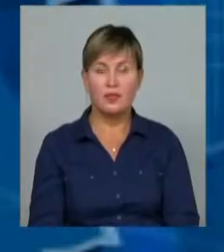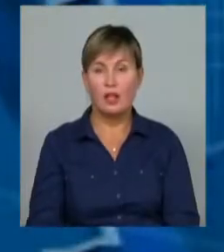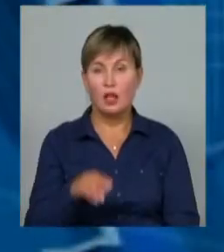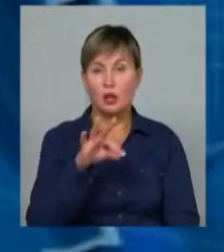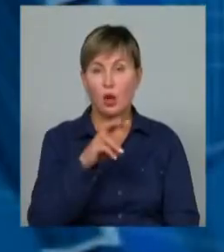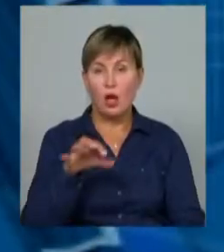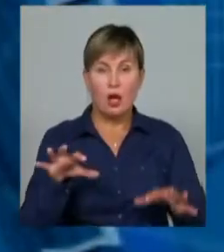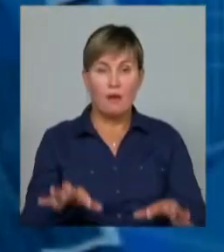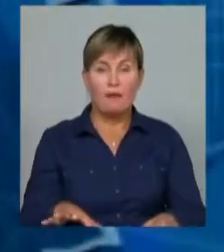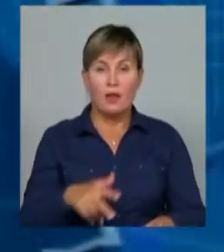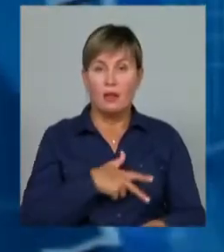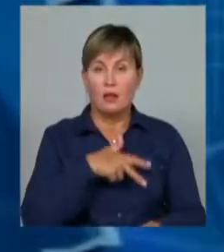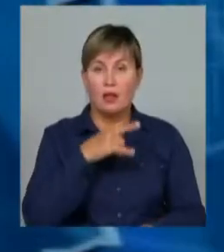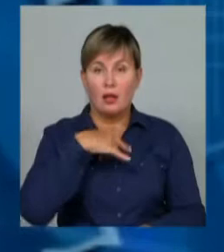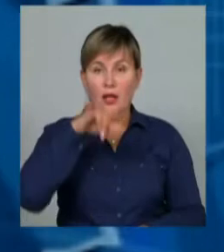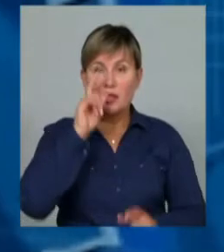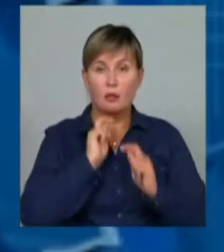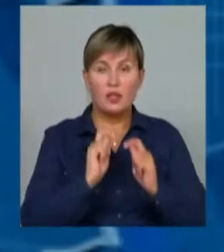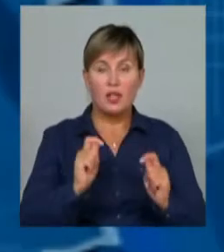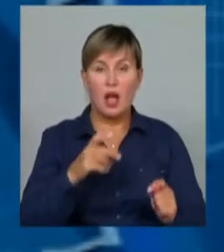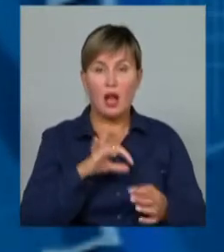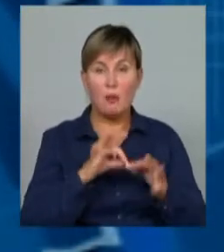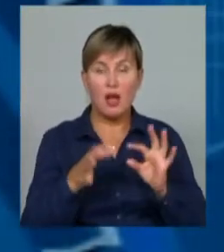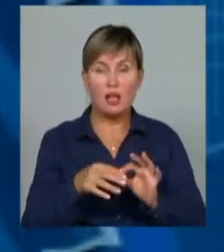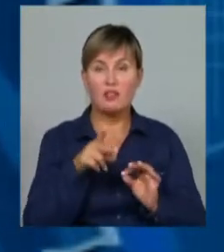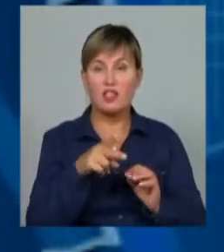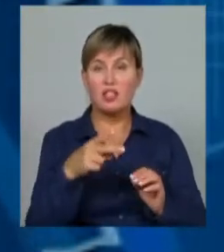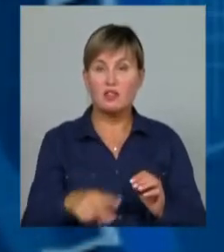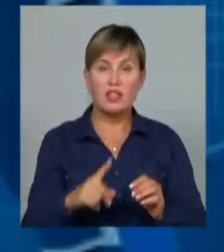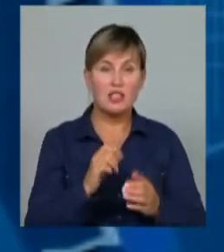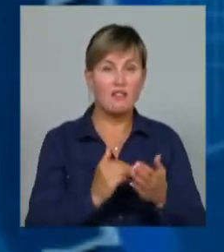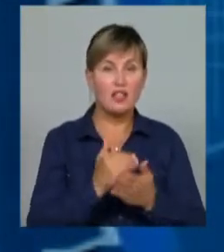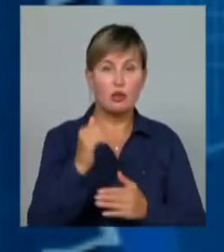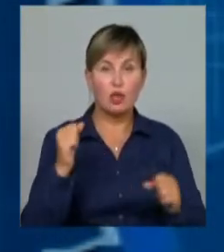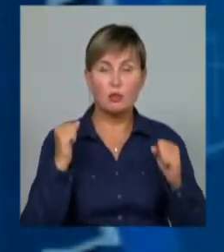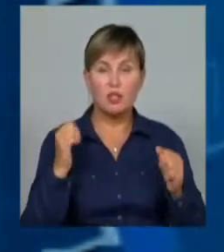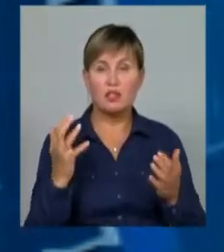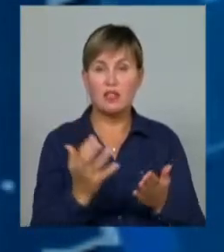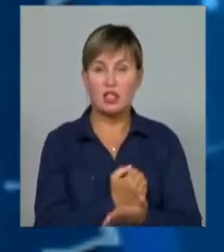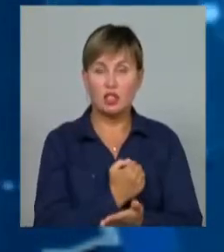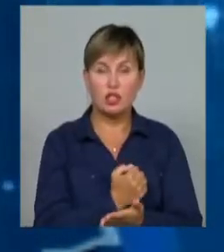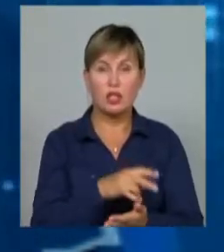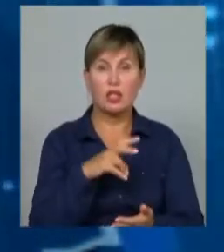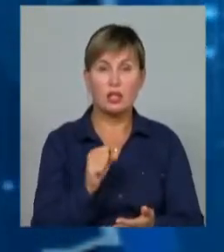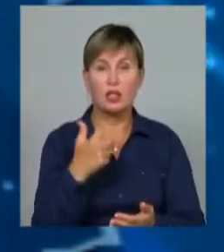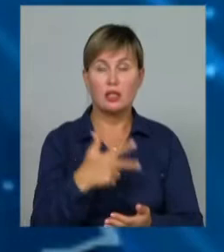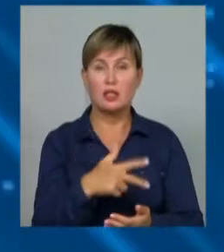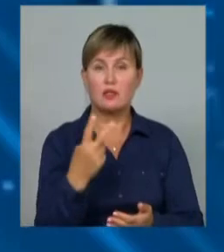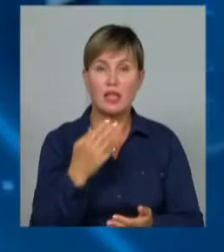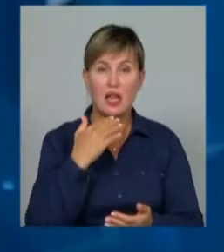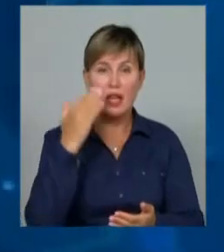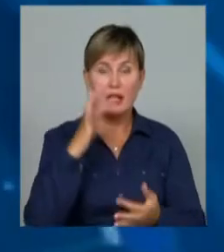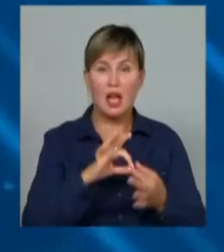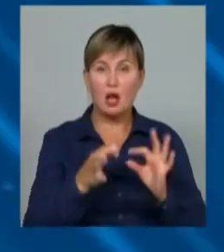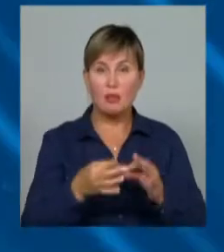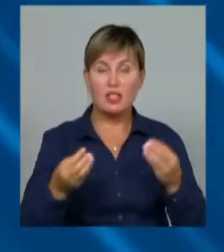Касым-Жомарт Токаев наградил казахстанских призеров Олимпиады 2020 за высокие спортивные достижения. На 32-х летних